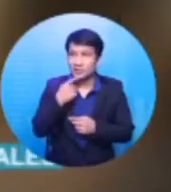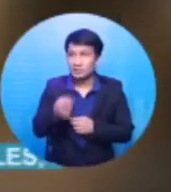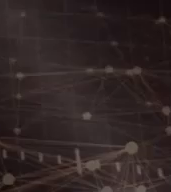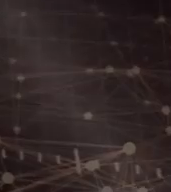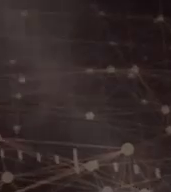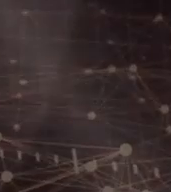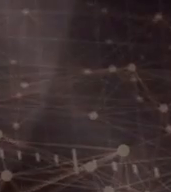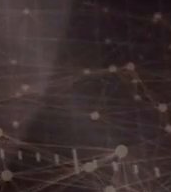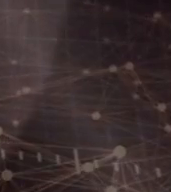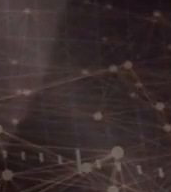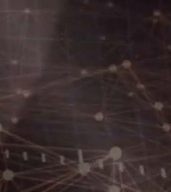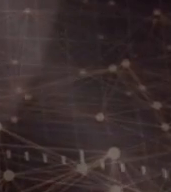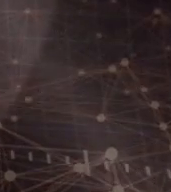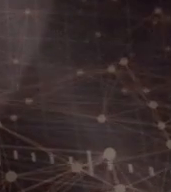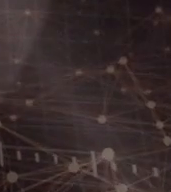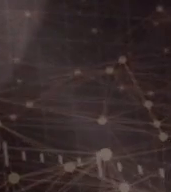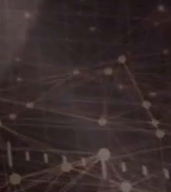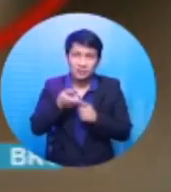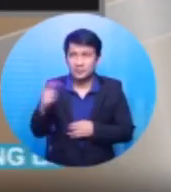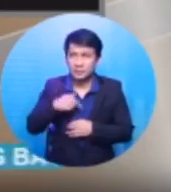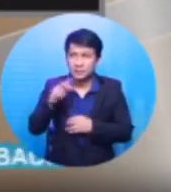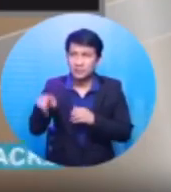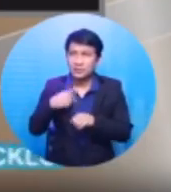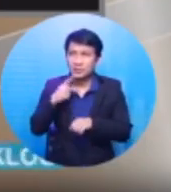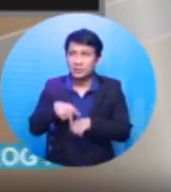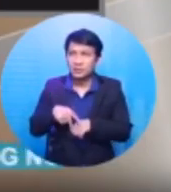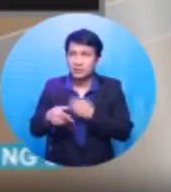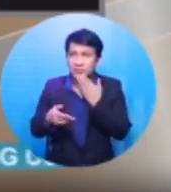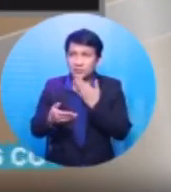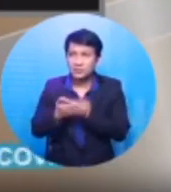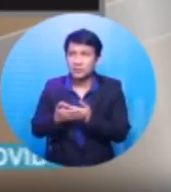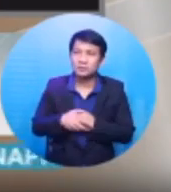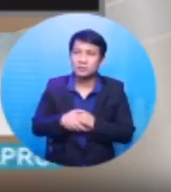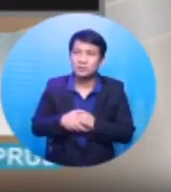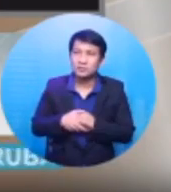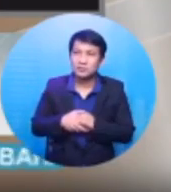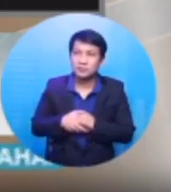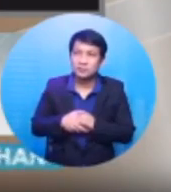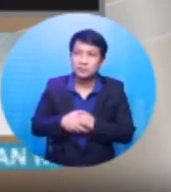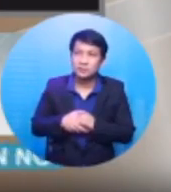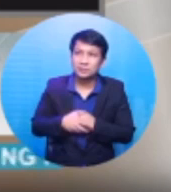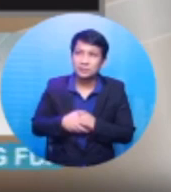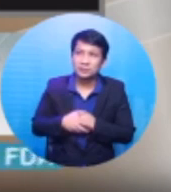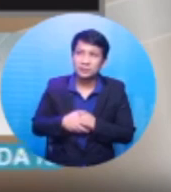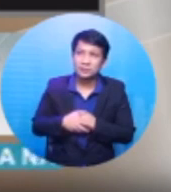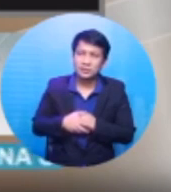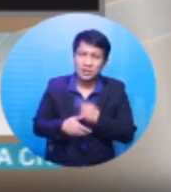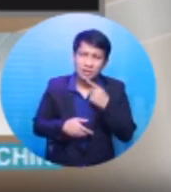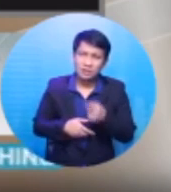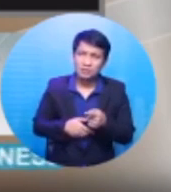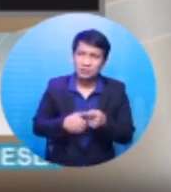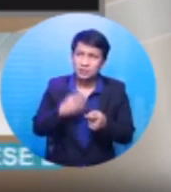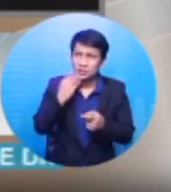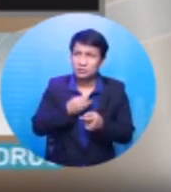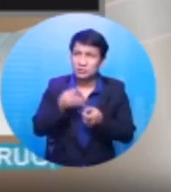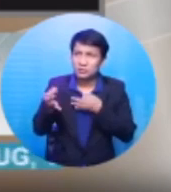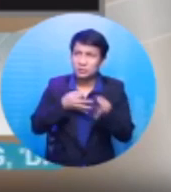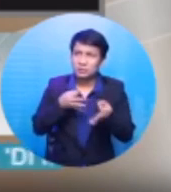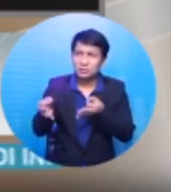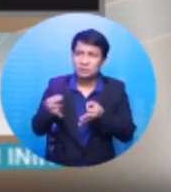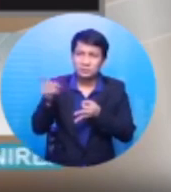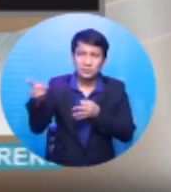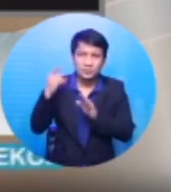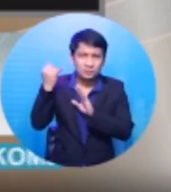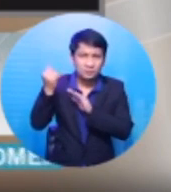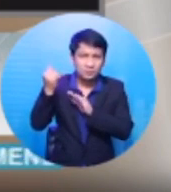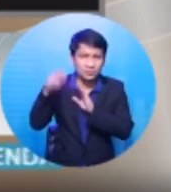natin si Ma'am Christine Jambaro. Magandang umaga po, Ma'am. Mrs. Jambaro, pakipaliwanag yung nasa